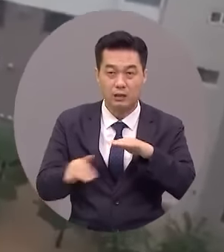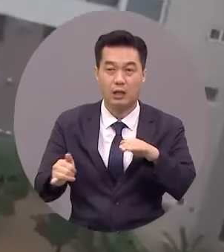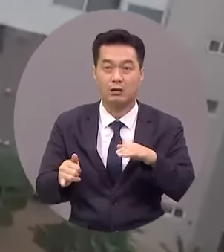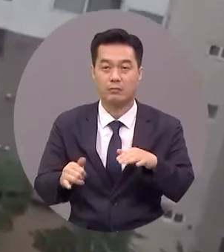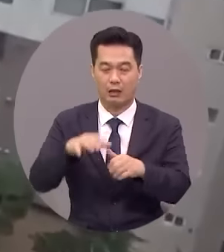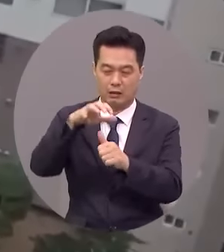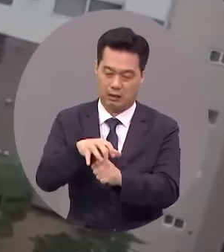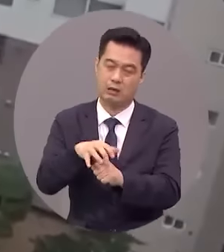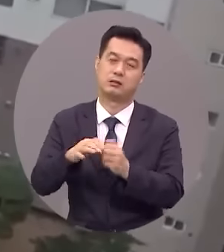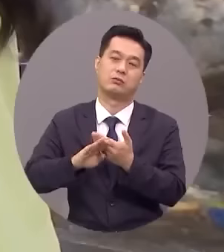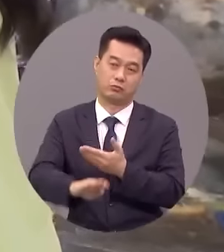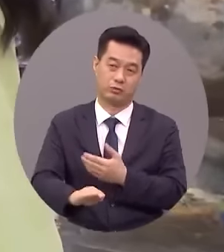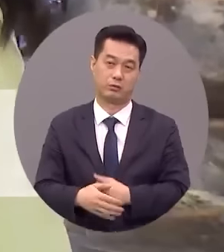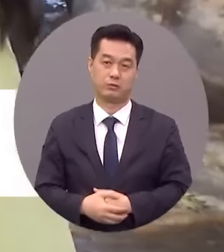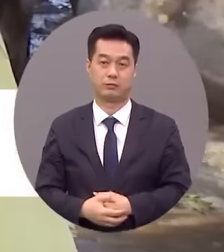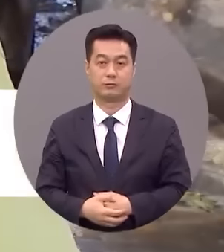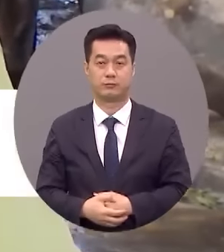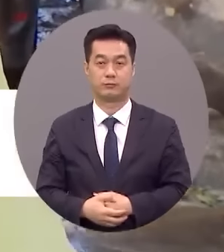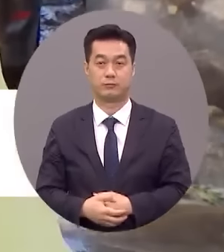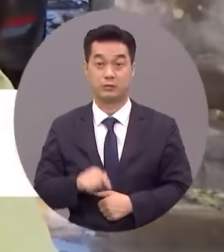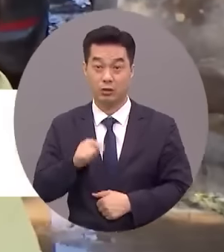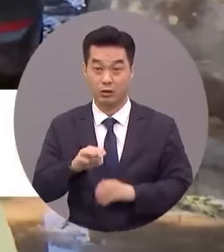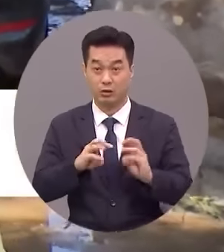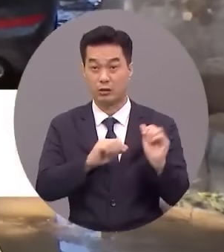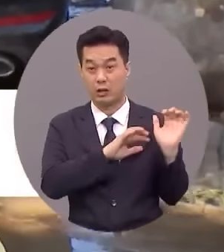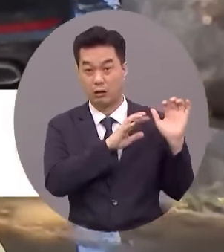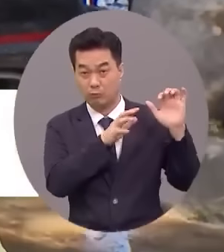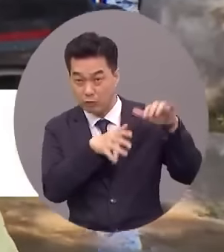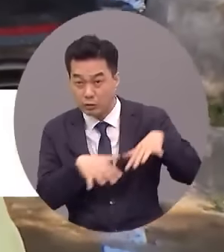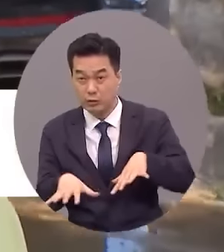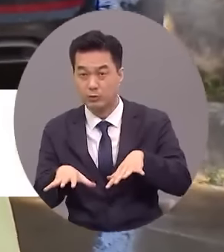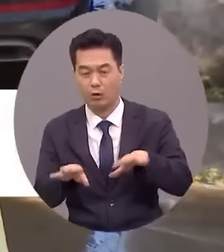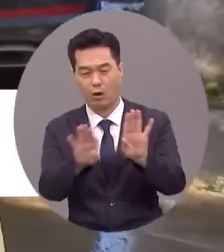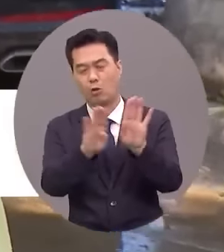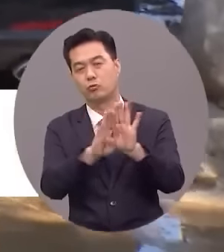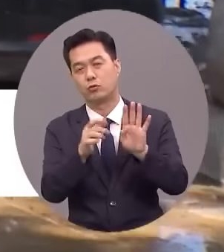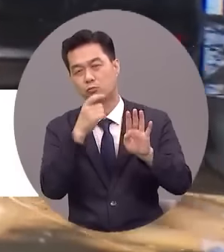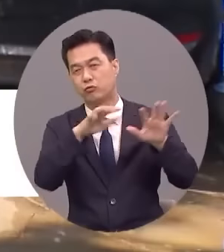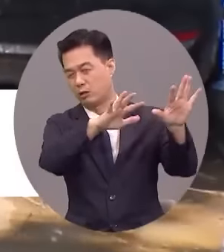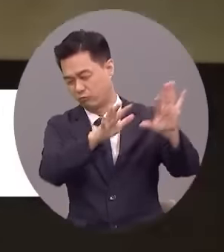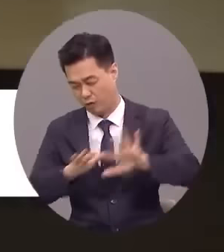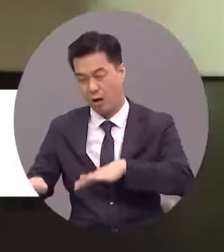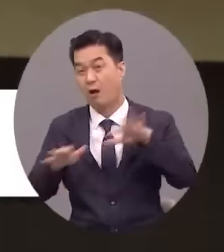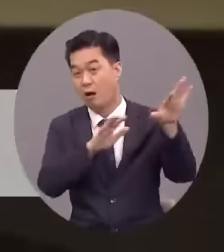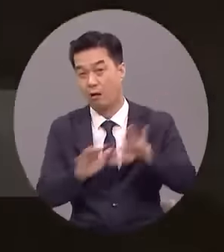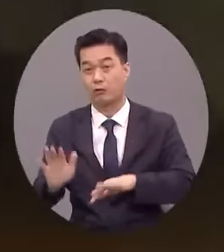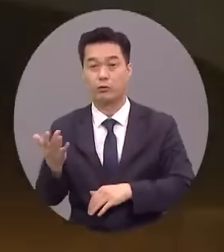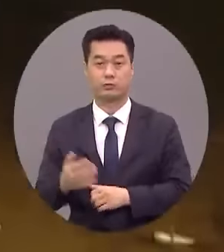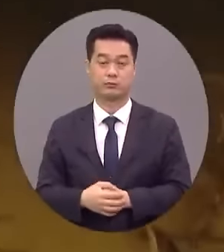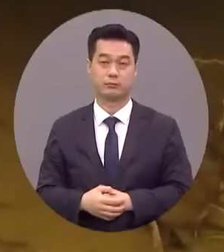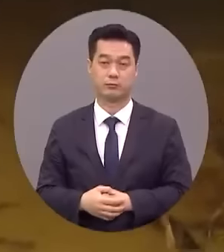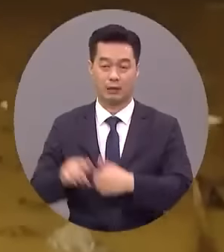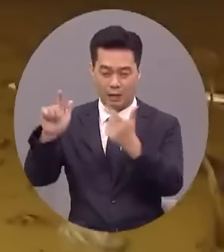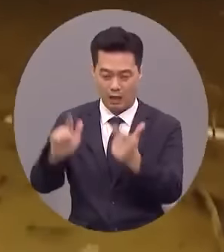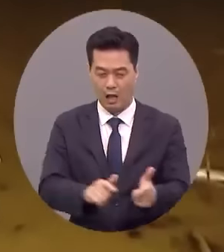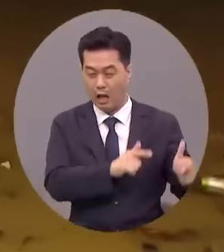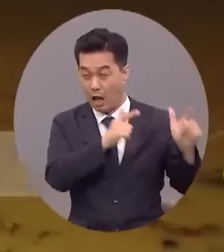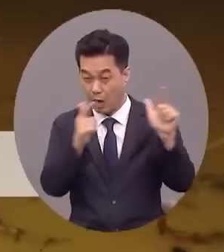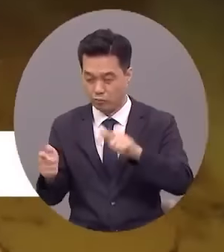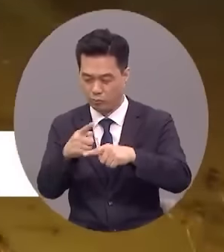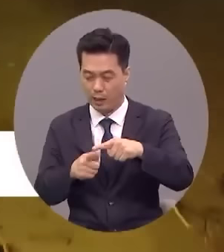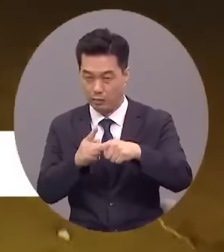갇힌 뒤였습니다. 저기에서 흙이 무너지면서 정문으로 많이 들어왔어요. 하루하고도 반나절이